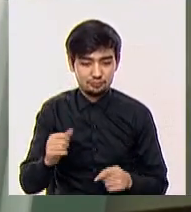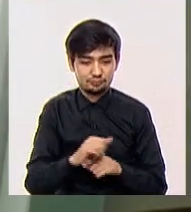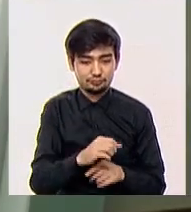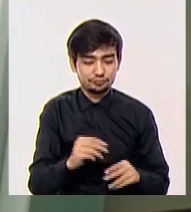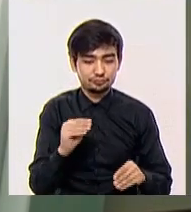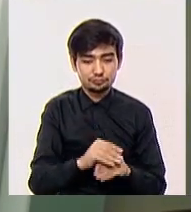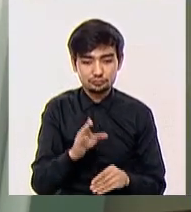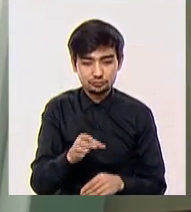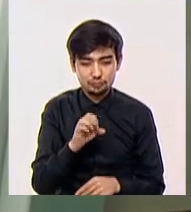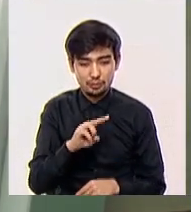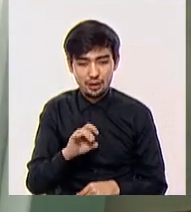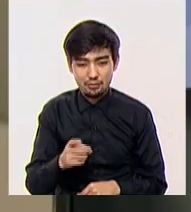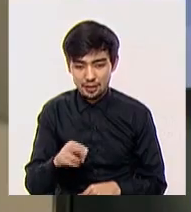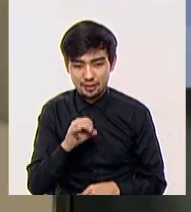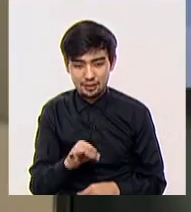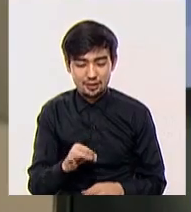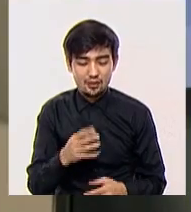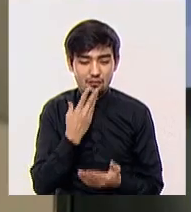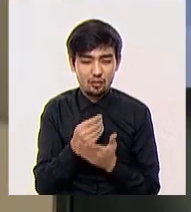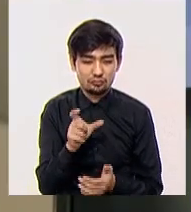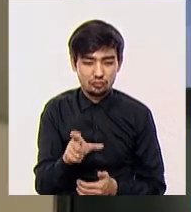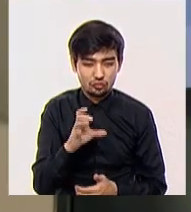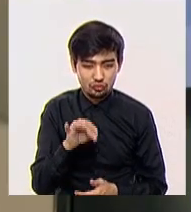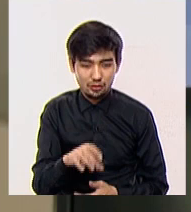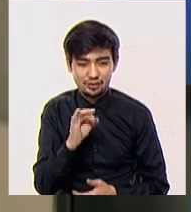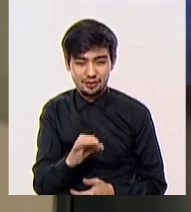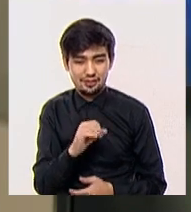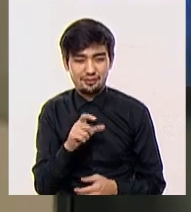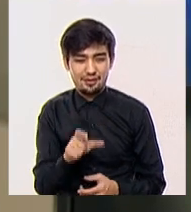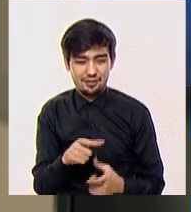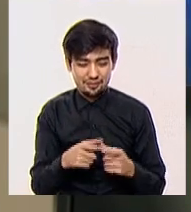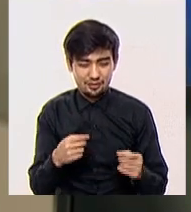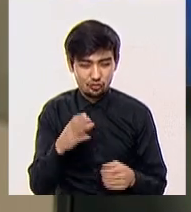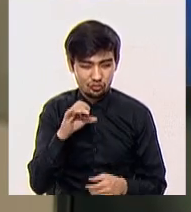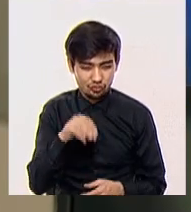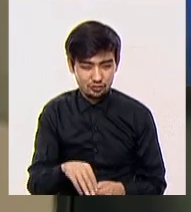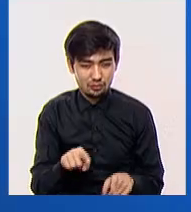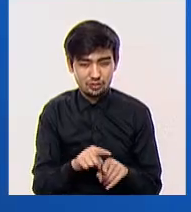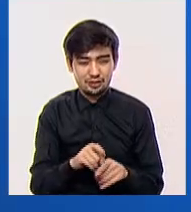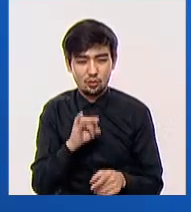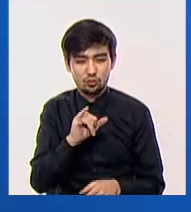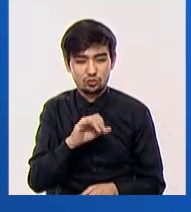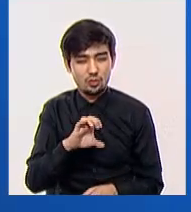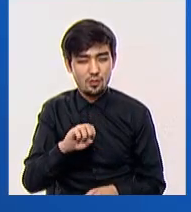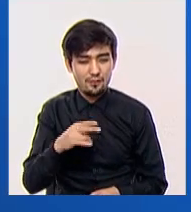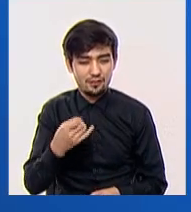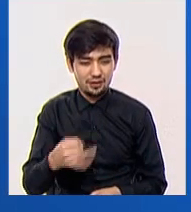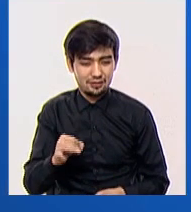не распространяется на текущие и карточные счета, а также на депозиты до востребования и условные депозиты.